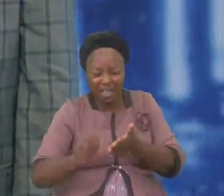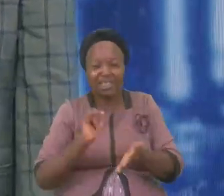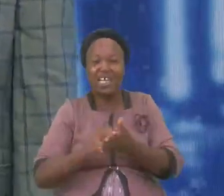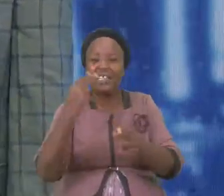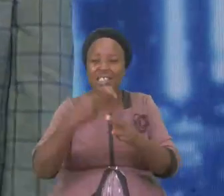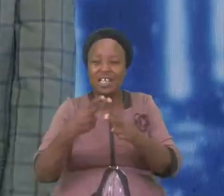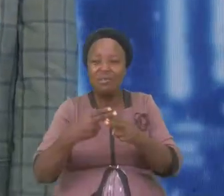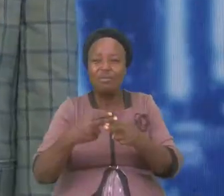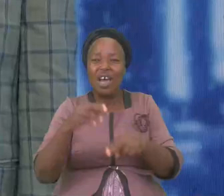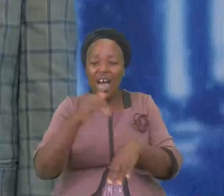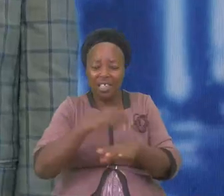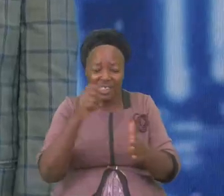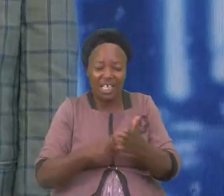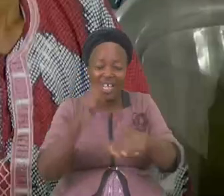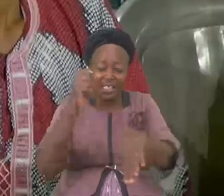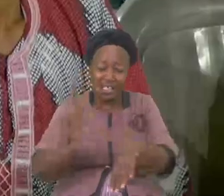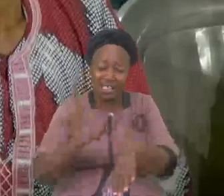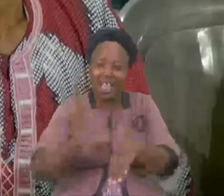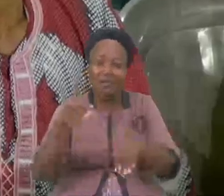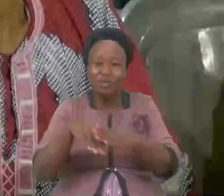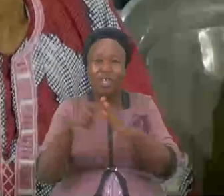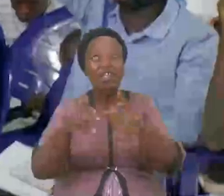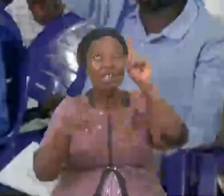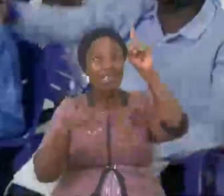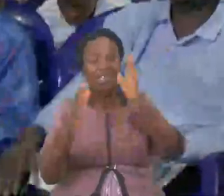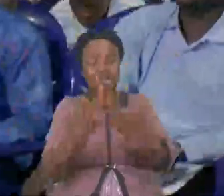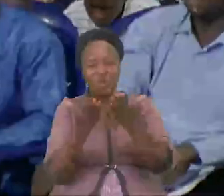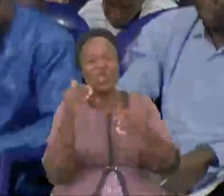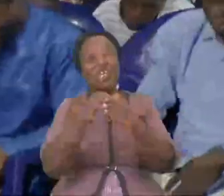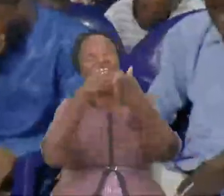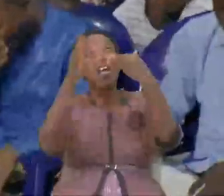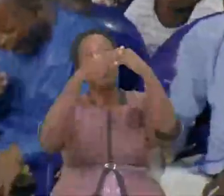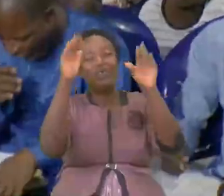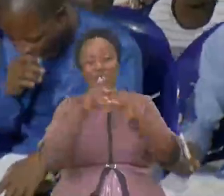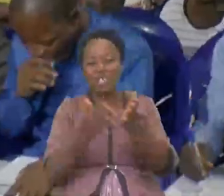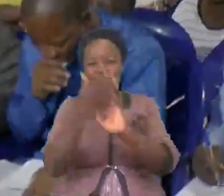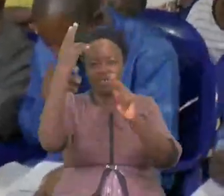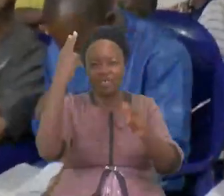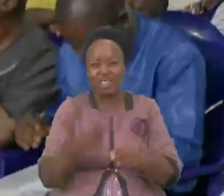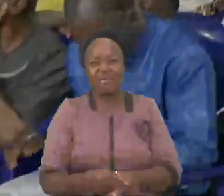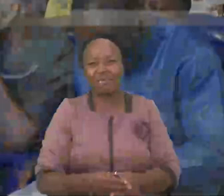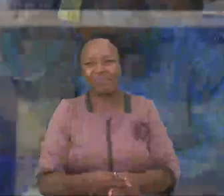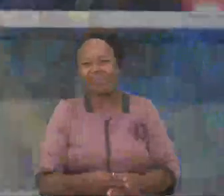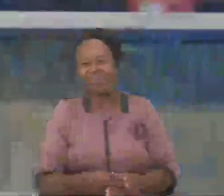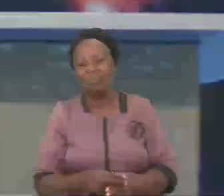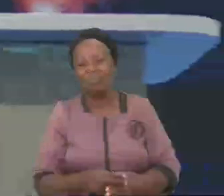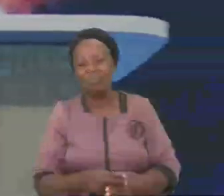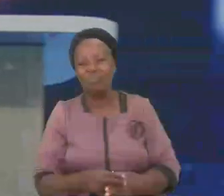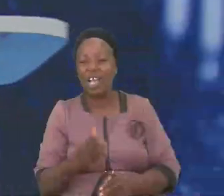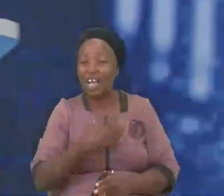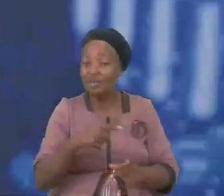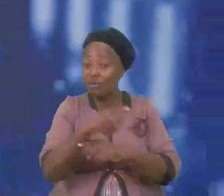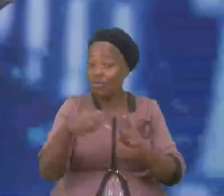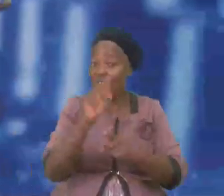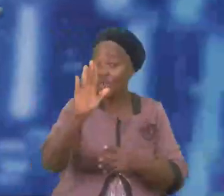nom en ce moment même, dans son livre, au ciel, au nom de Jésus.